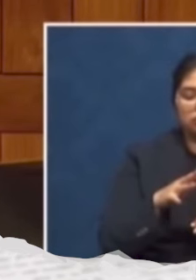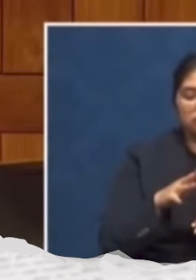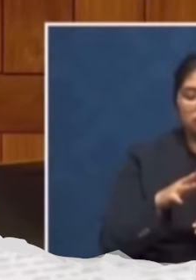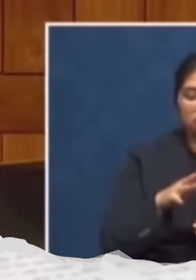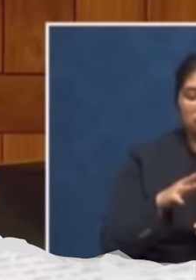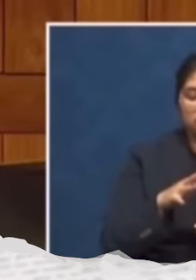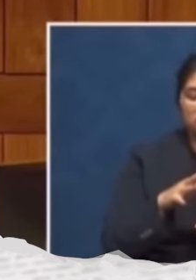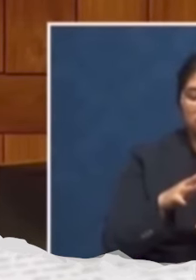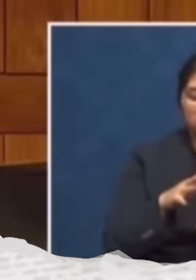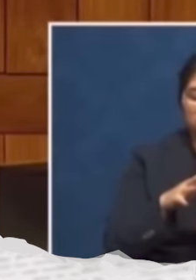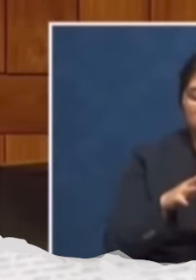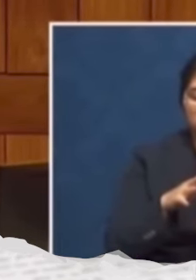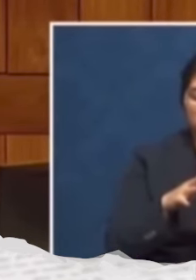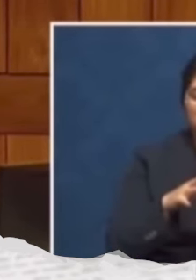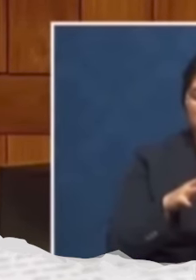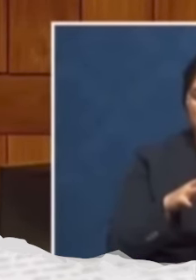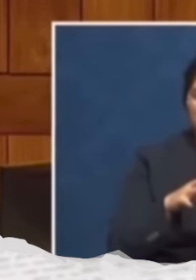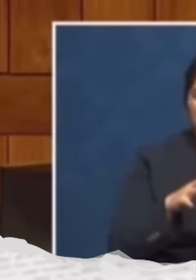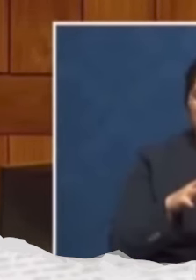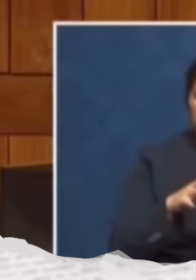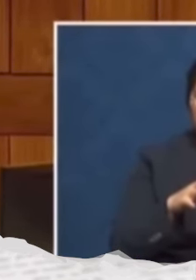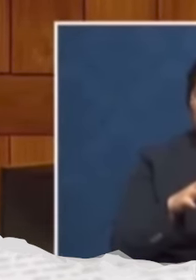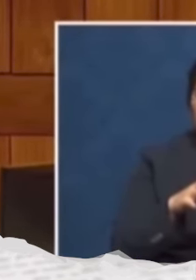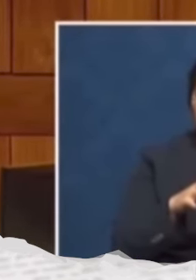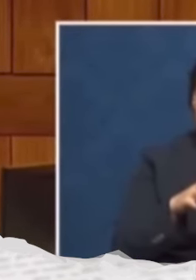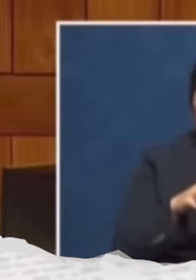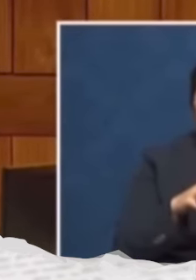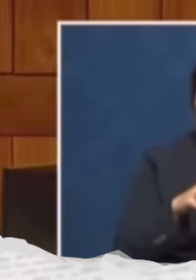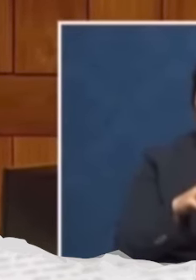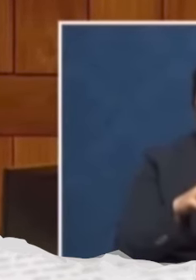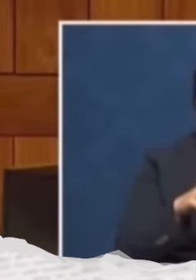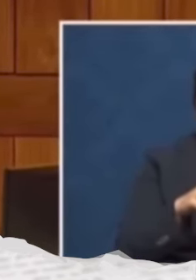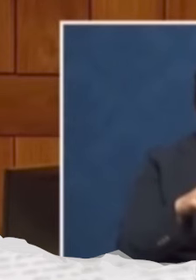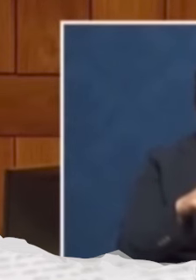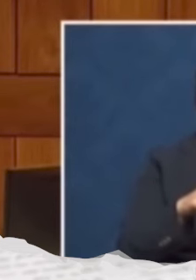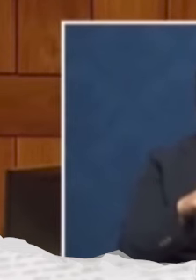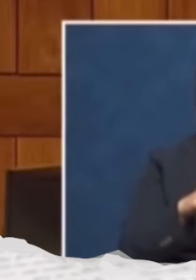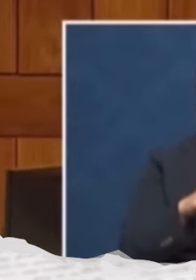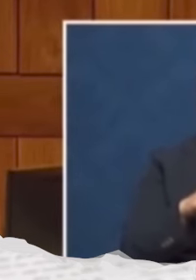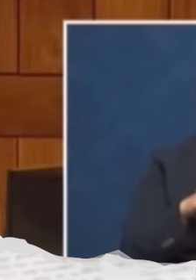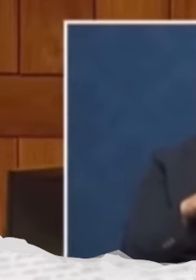งร่วมระหว่างภาครัฐบาลกับภาคทหารถึงไทม์ไลน์ที่ชัดเจนส่วนเรื่องที่อาจจ